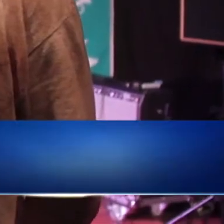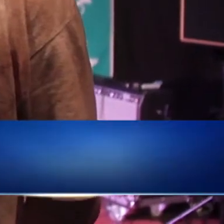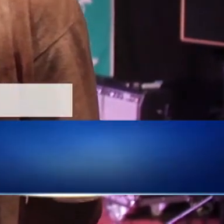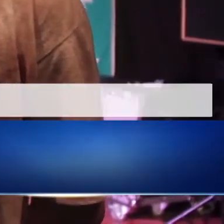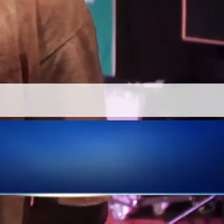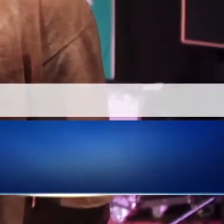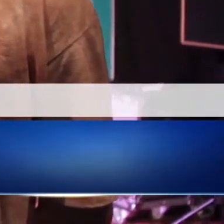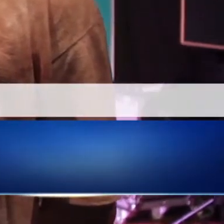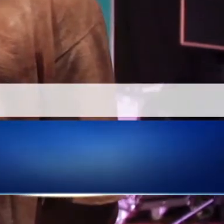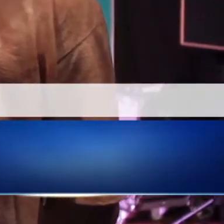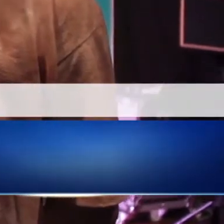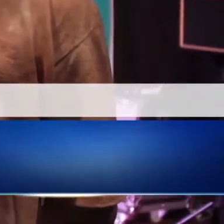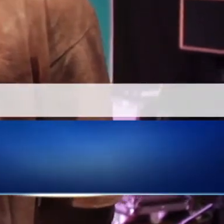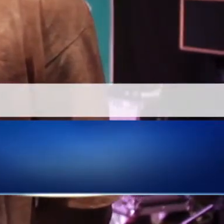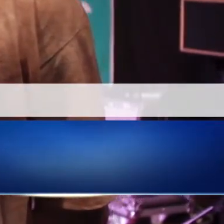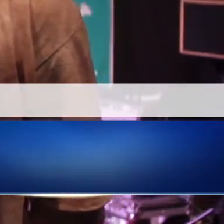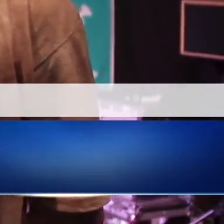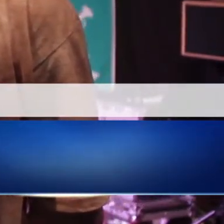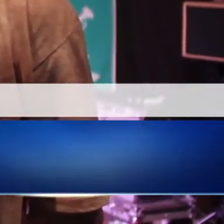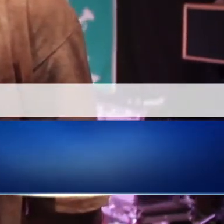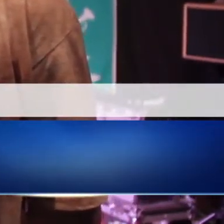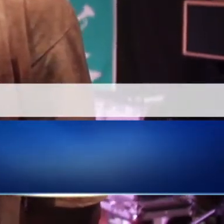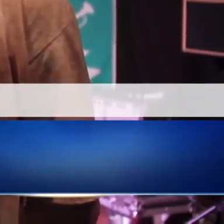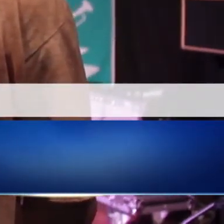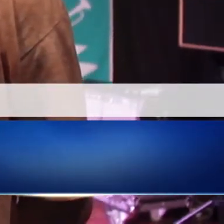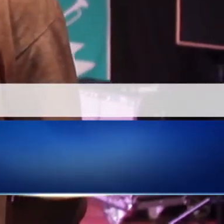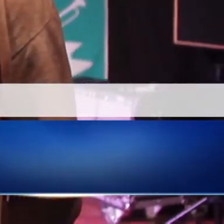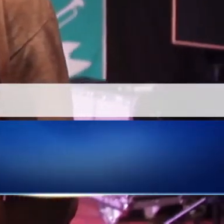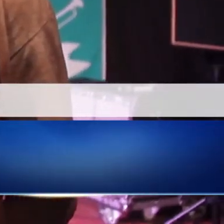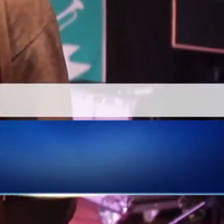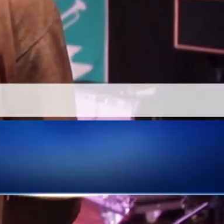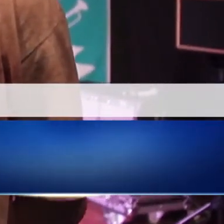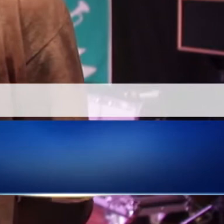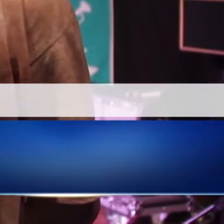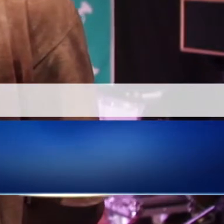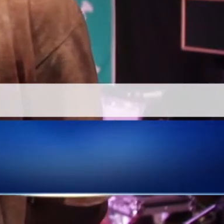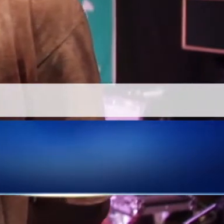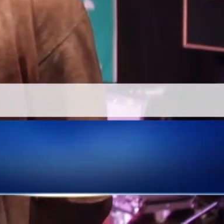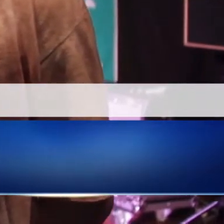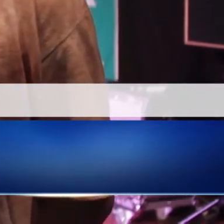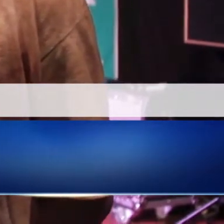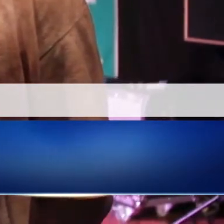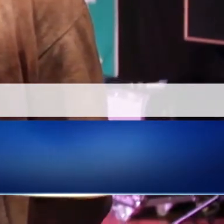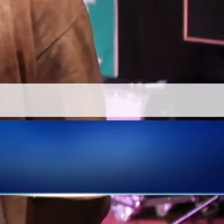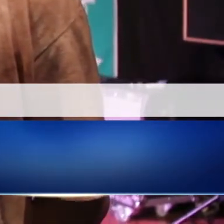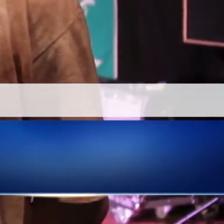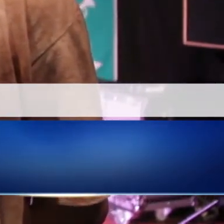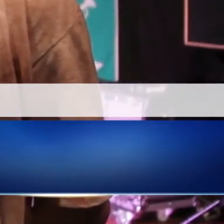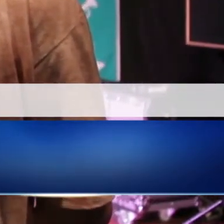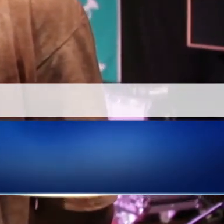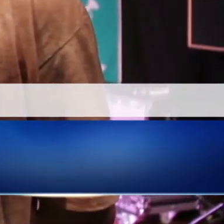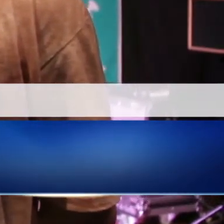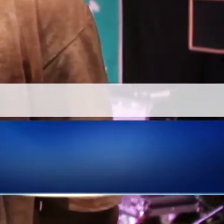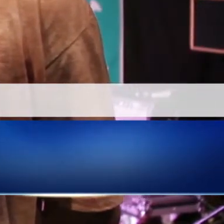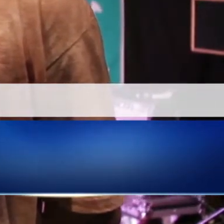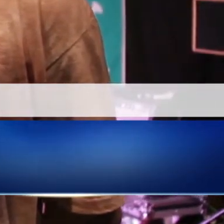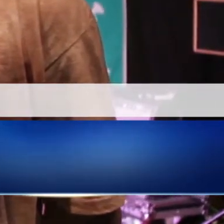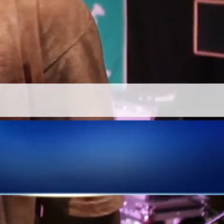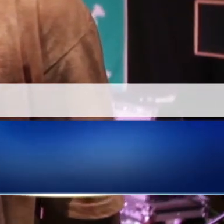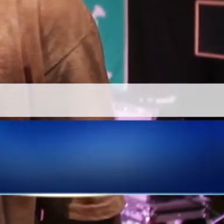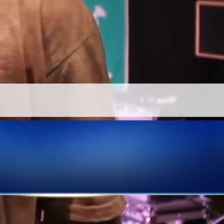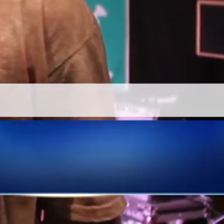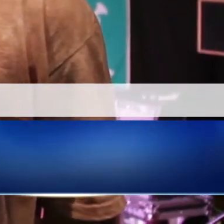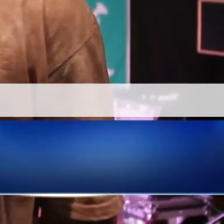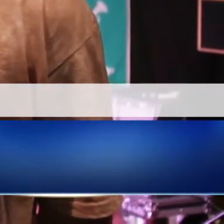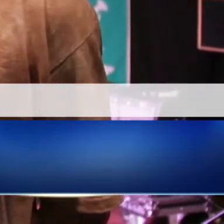네, 사무국장님, 울산에 재즈 페스티벌이 있다는 거를 저는 오늘 처음 알았거든요, 사실. 그런데